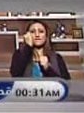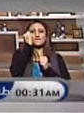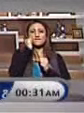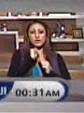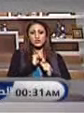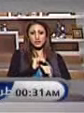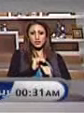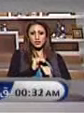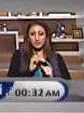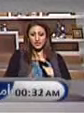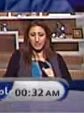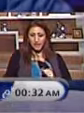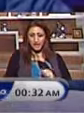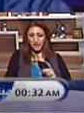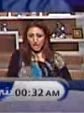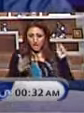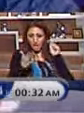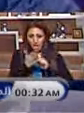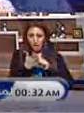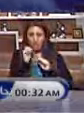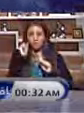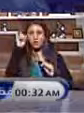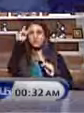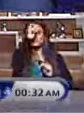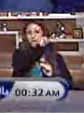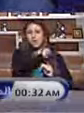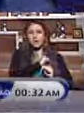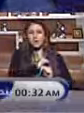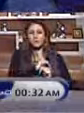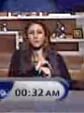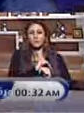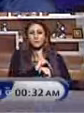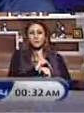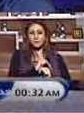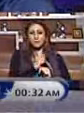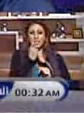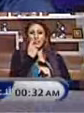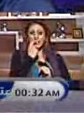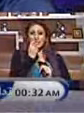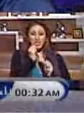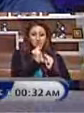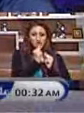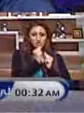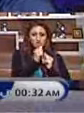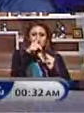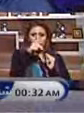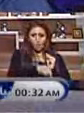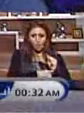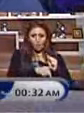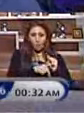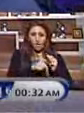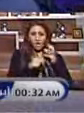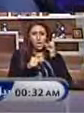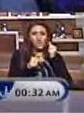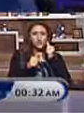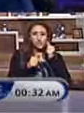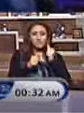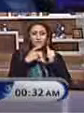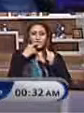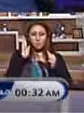مسك في رجل الانسان كانما انت حطيت رجلك على قنفذ فكان اللسان سيء في الحياه